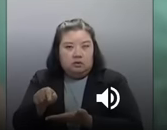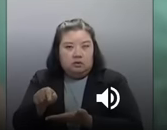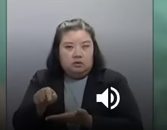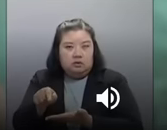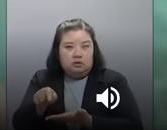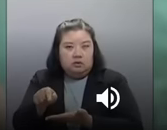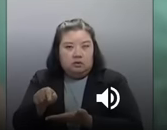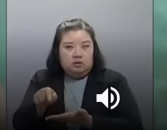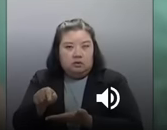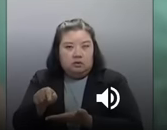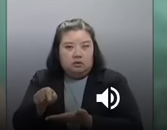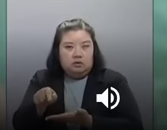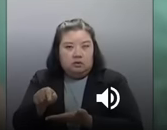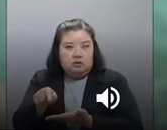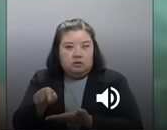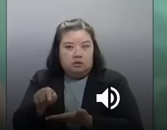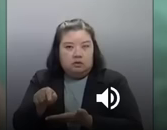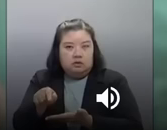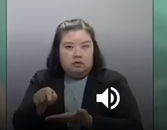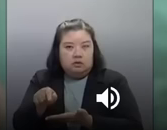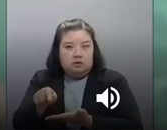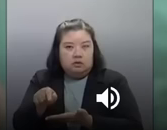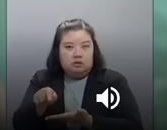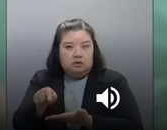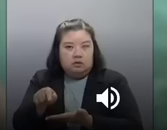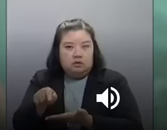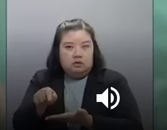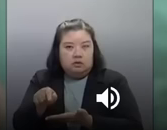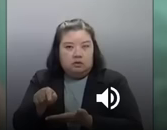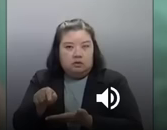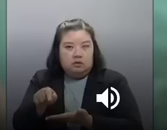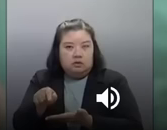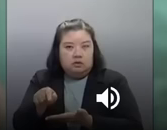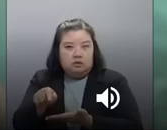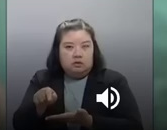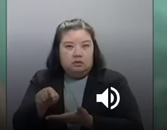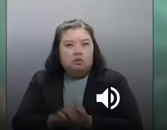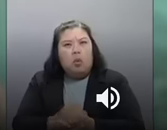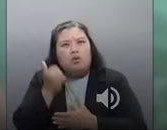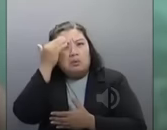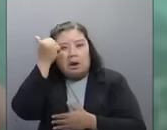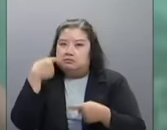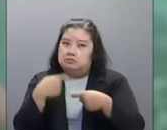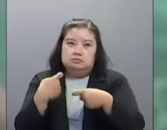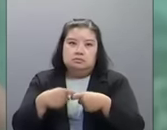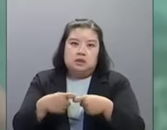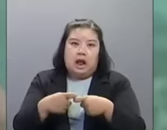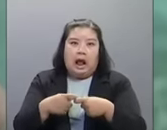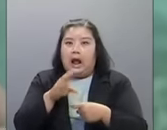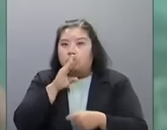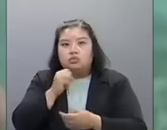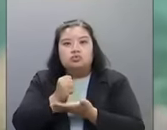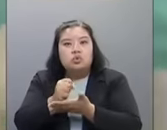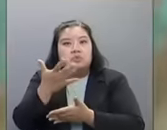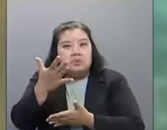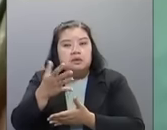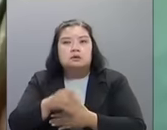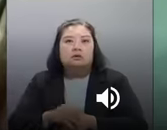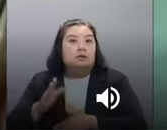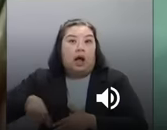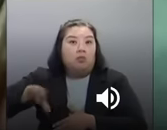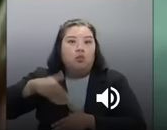ออยู่มืดเลบ้าตาลวยนี่เกวนี่ตาลี่นี่รอแผ่นดินทิพย์ฟ้านี่หนาดุ่มมาโกดุ่มอ่ะ หากช่วยเหลือไม่ทันพวกเธอก็